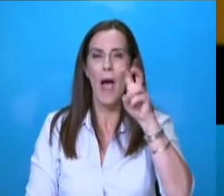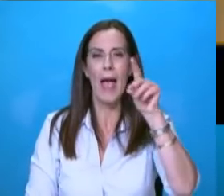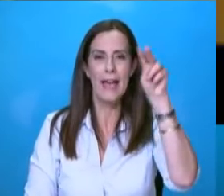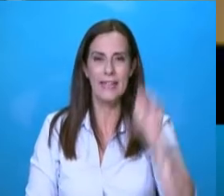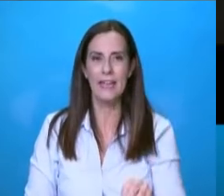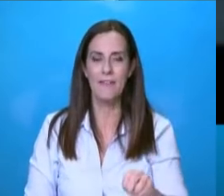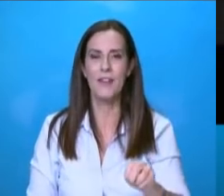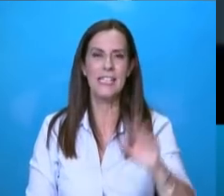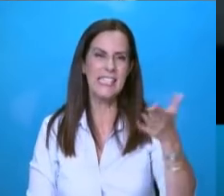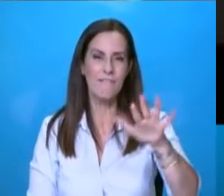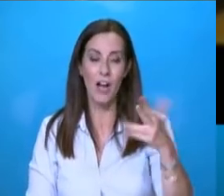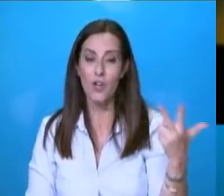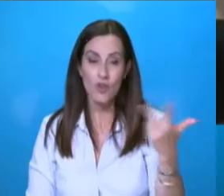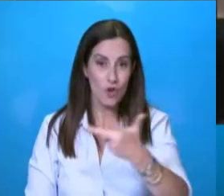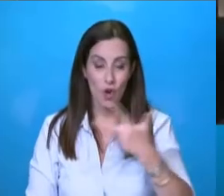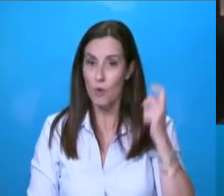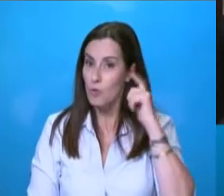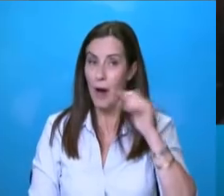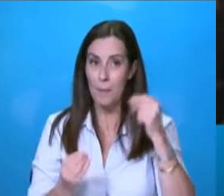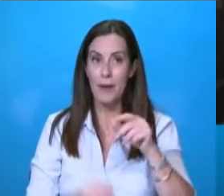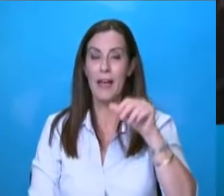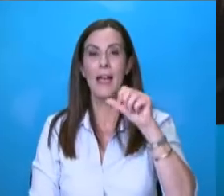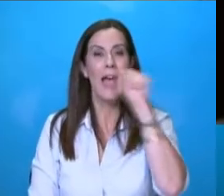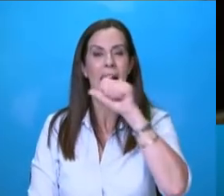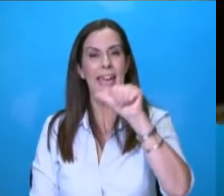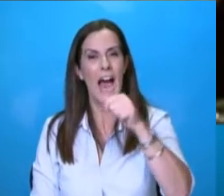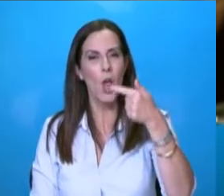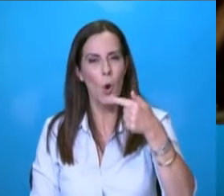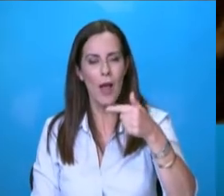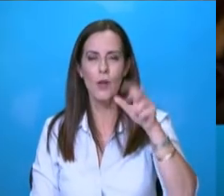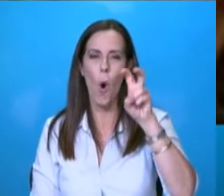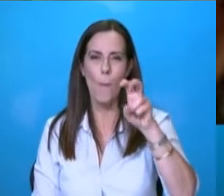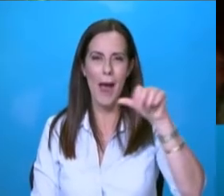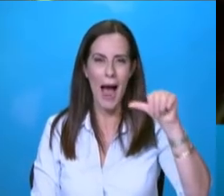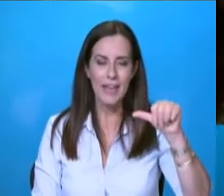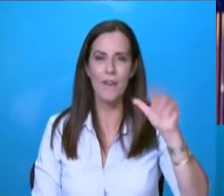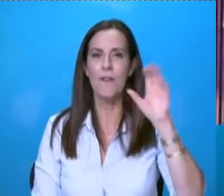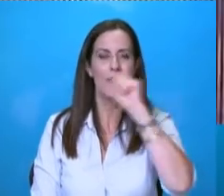לגר. 3 המבצעים המושמעים הם אייל גולן, עומר אדם ושלמה ארצי.